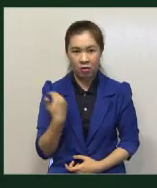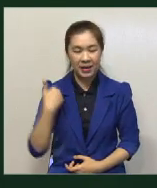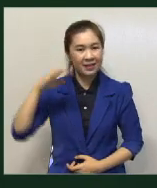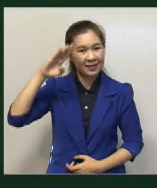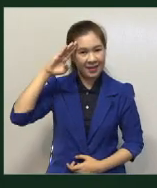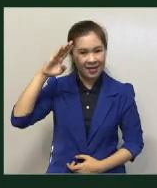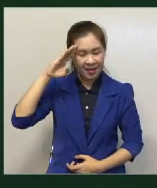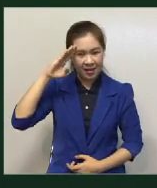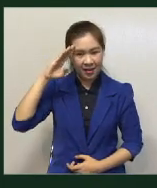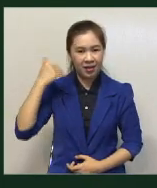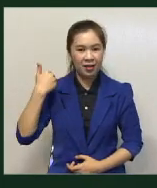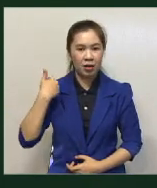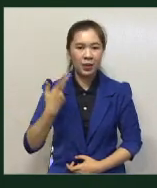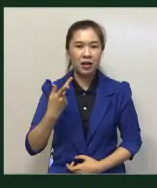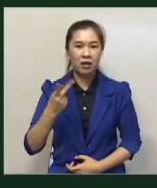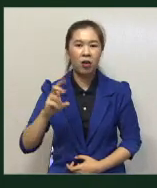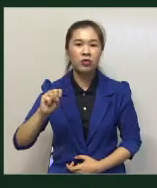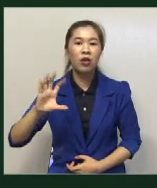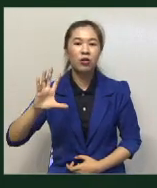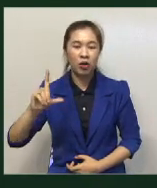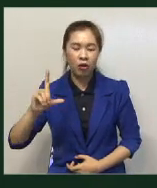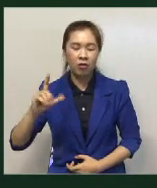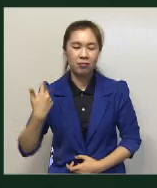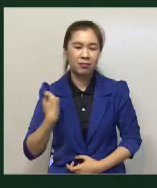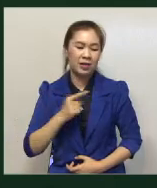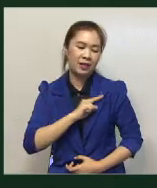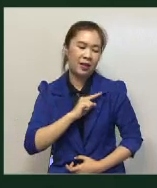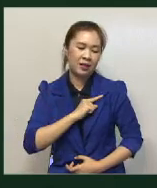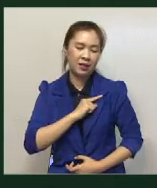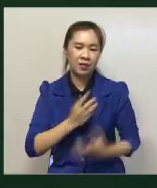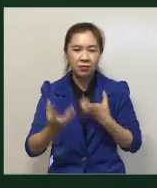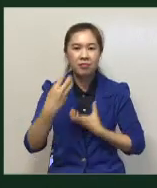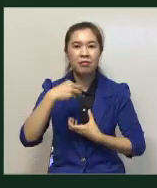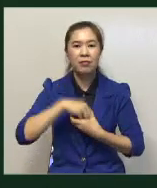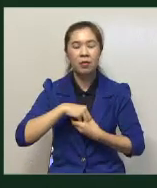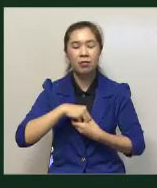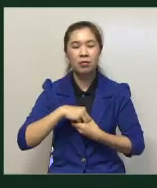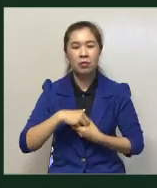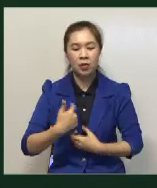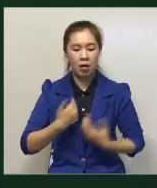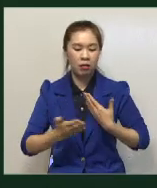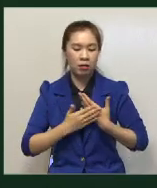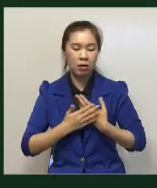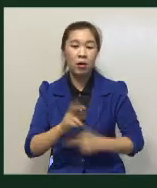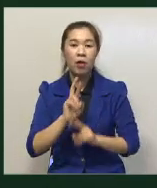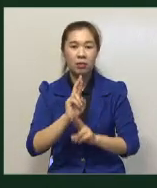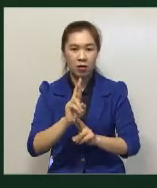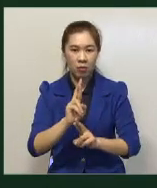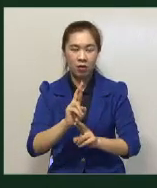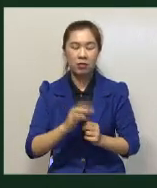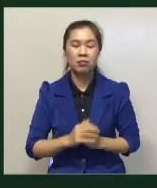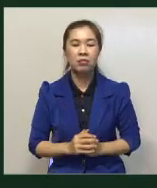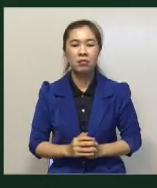เป็นคสช.นั้นจากการเดินต่อไปนี้ต้องมีความระมัดระวังนะครับว่าไ